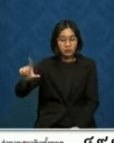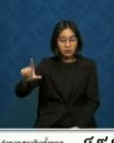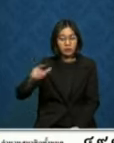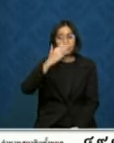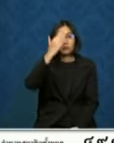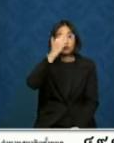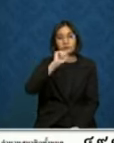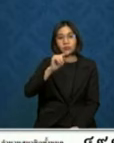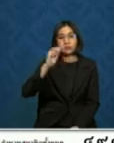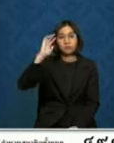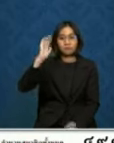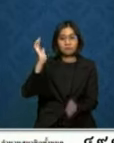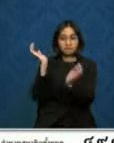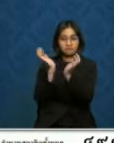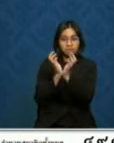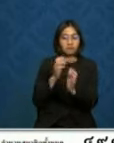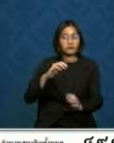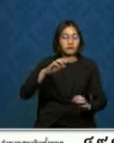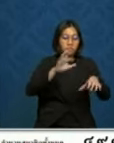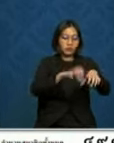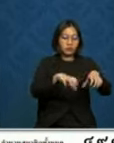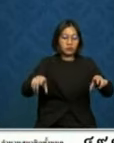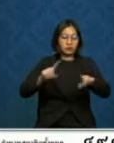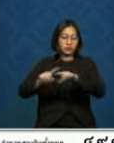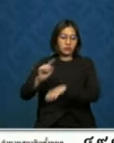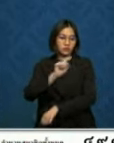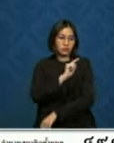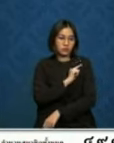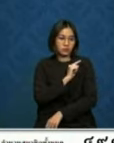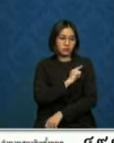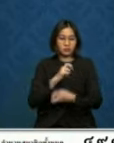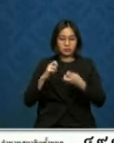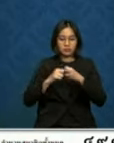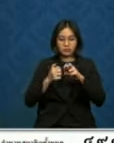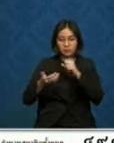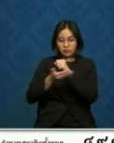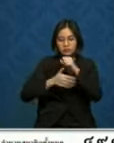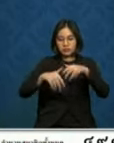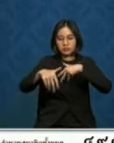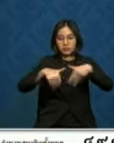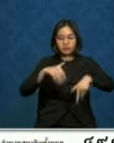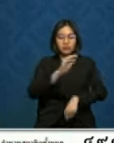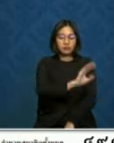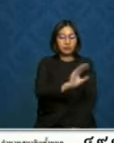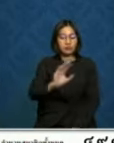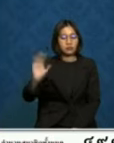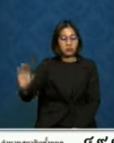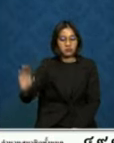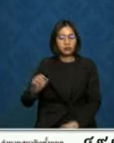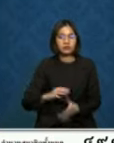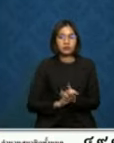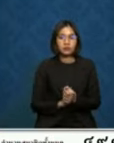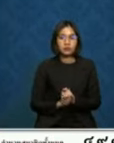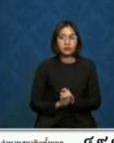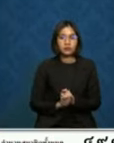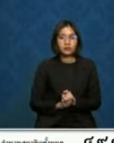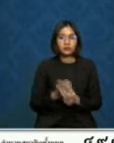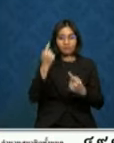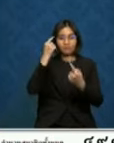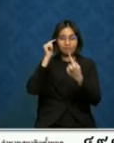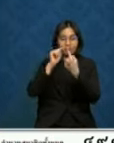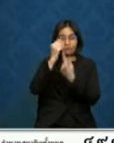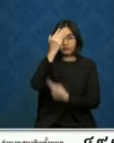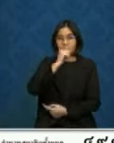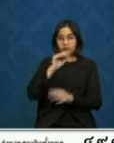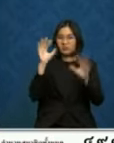เพื่อให้ตำรวจแต่ละโรงพักนะครับรับผิดชอบปัญหายาเสพติดในชุมชนหรือพื้นที่ของตัวเองซึ่งมีวัตถุประส